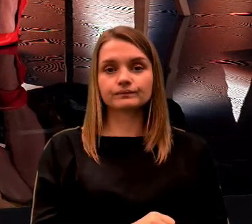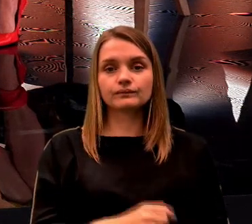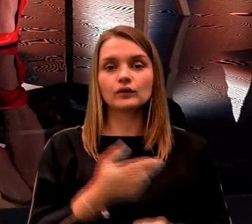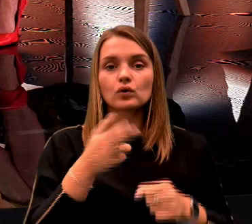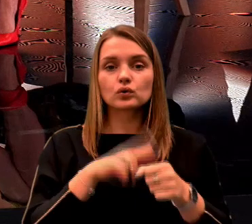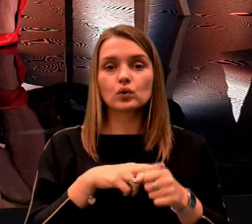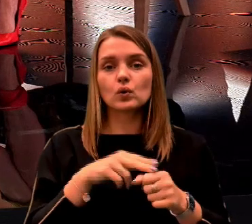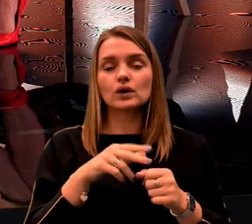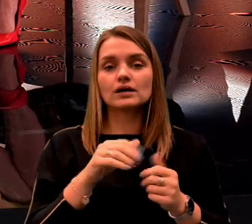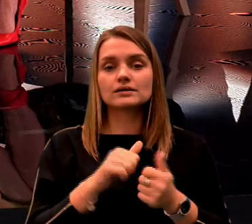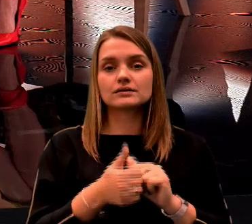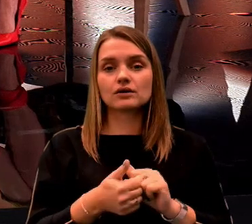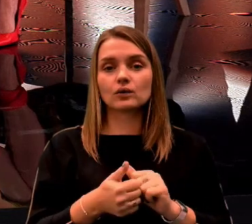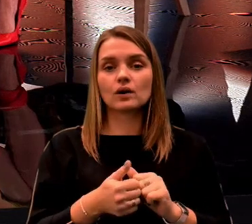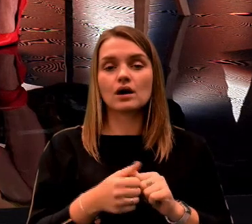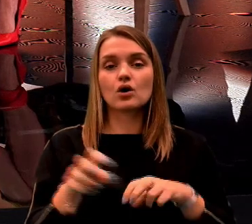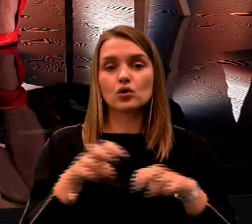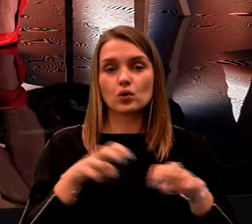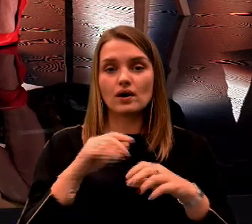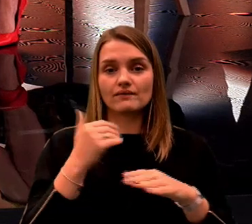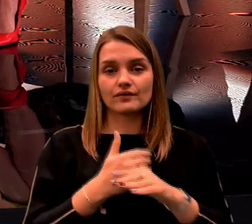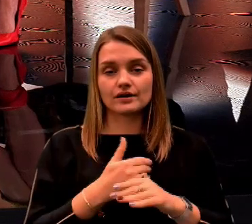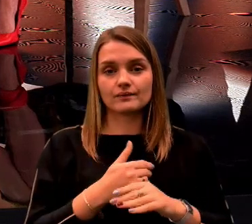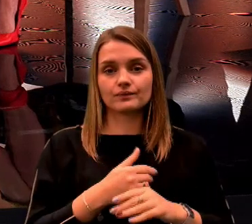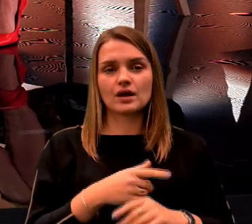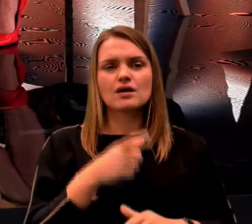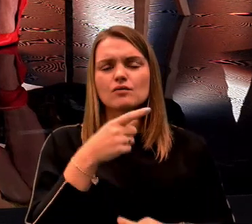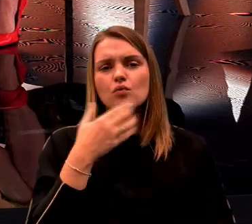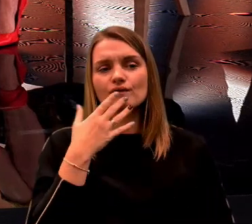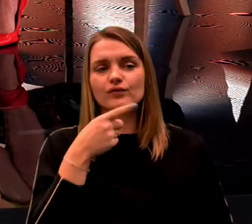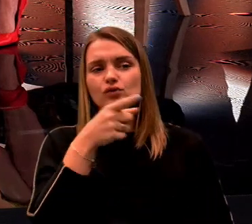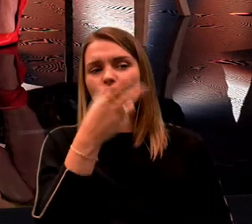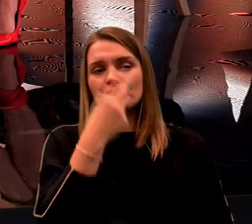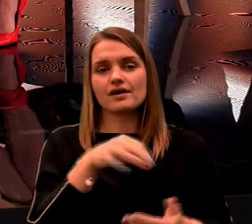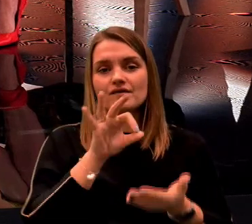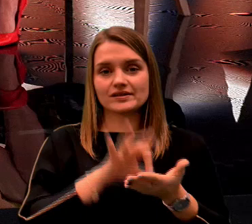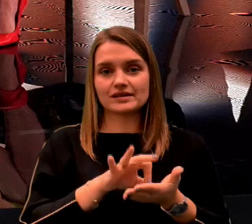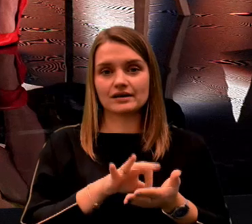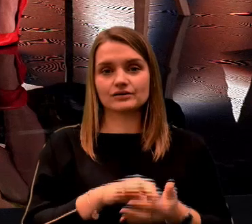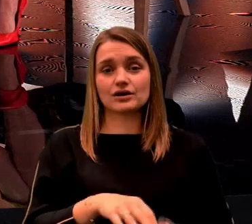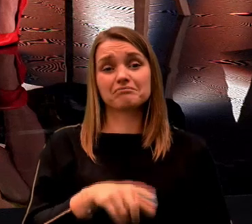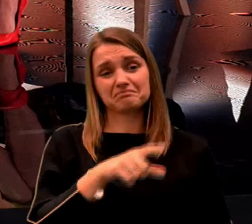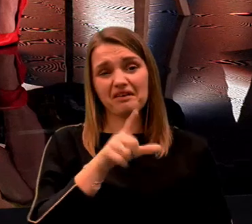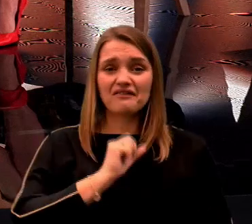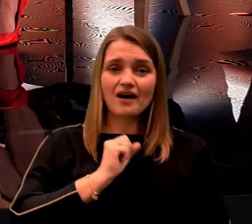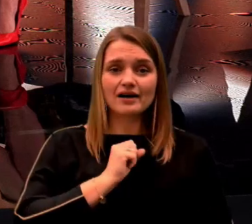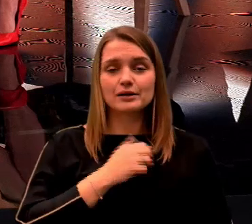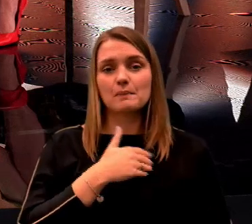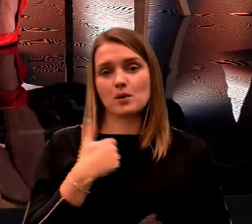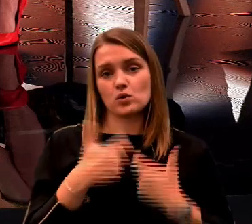są ruchem firm, które mówią tak, to nie wystarczy, jeżeli my powiemy, my jesteśmy tacy fajni i robimy